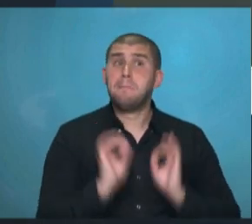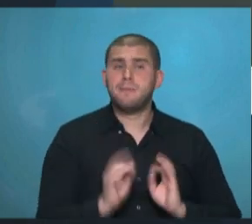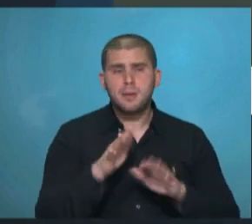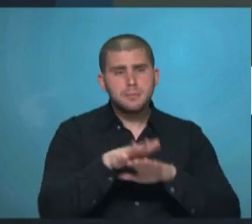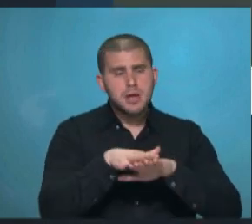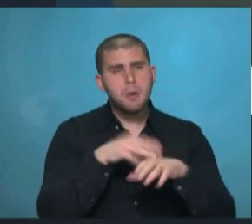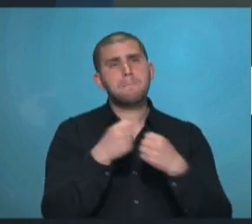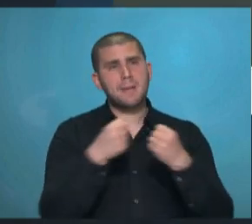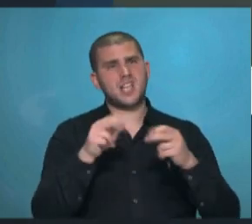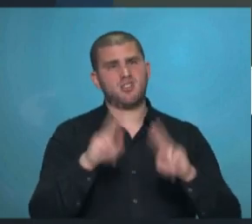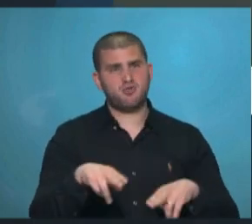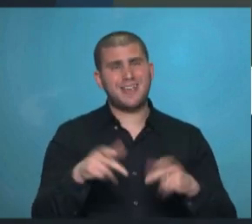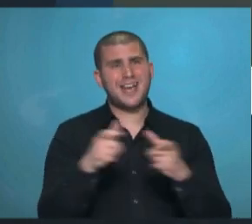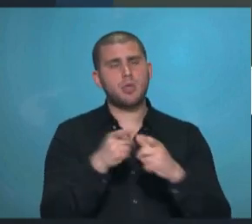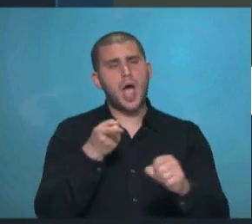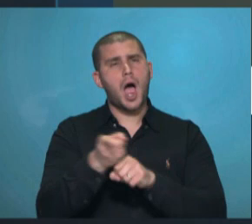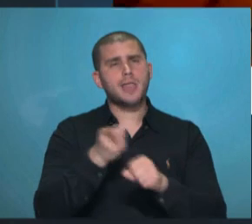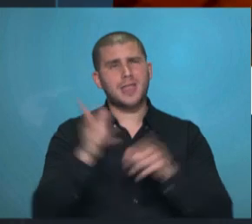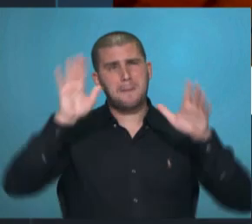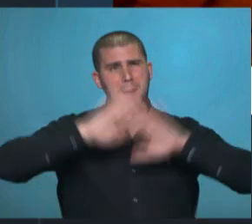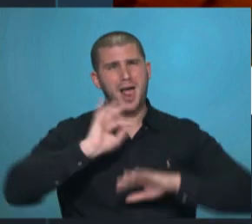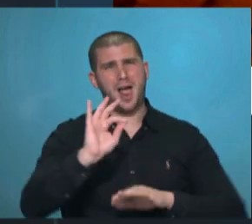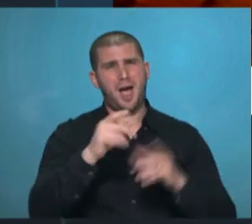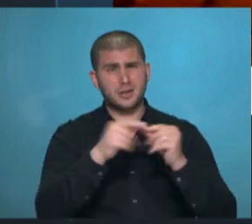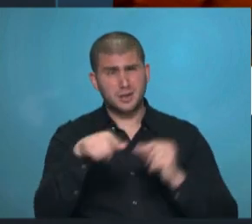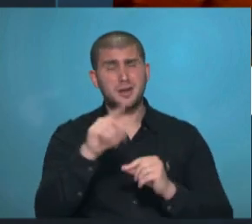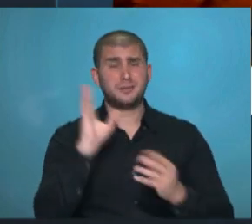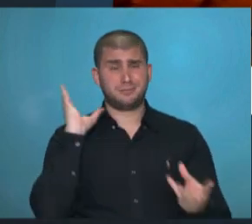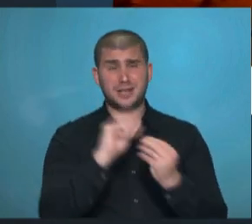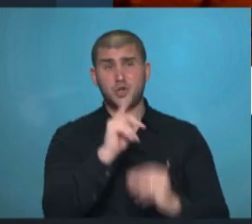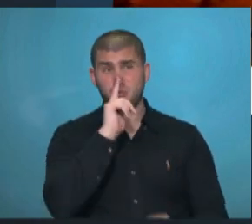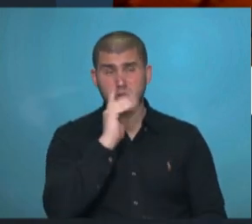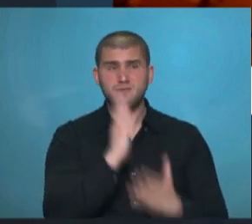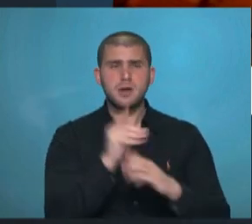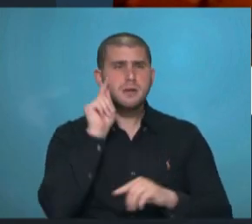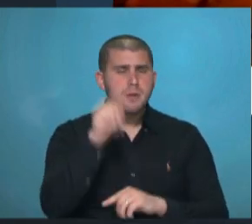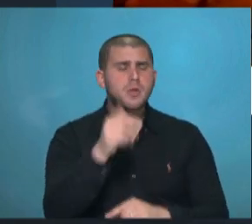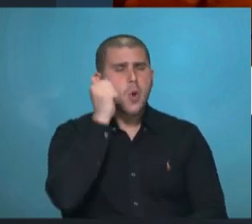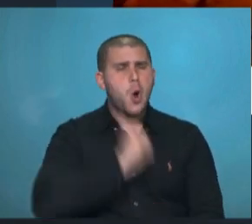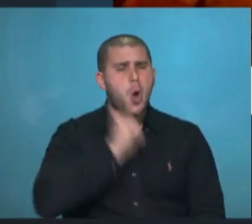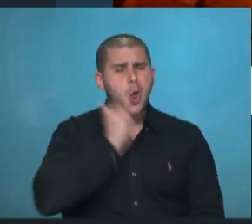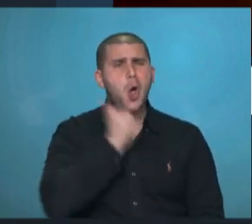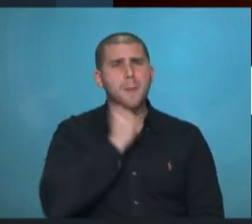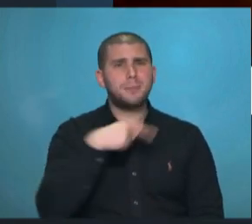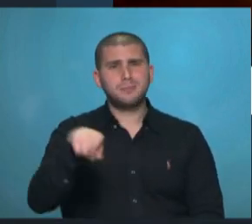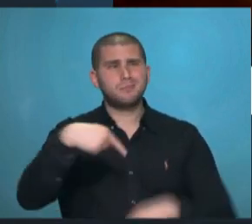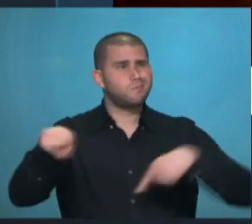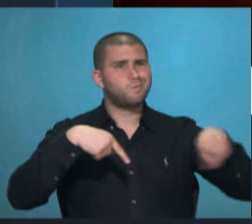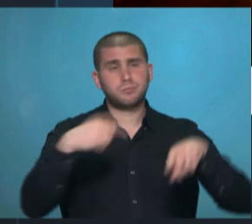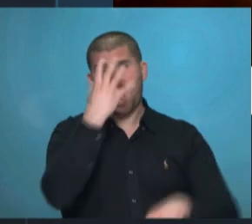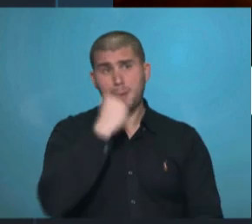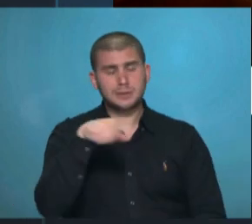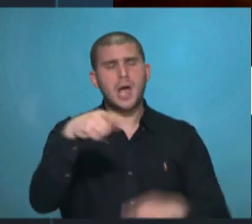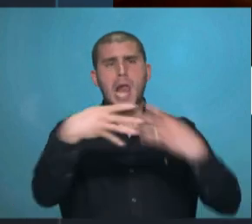את המתח. יחידות התרדת הלילה מאז יום ראשון שעבר מגיעות לכאן בכל יום, נשלחות על ידי חמאס, מגיעות